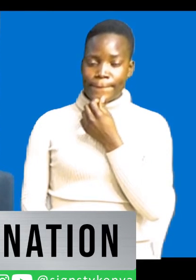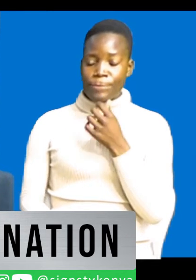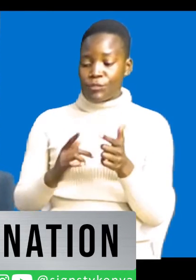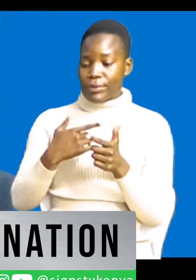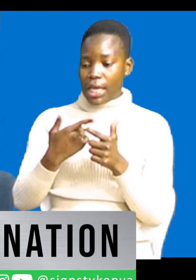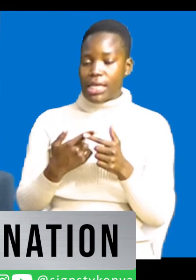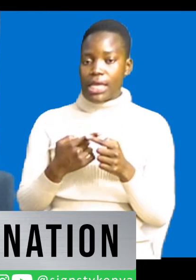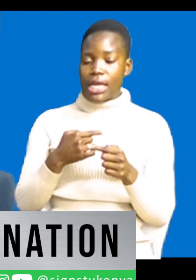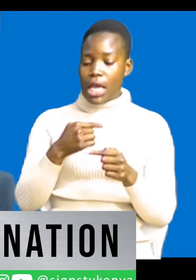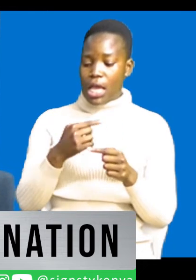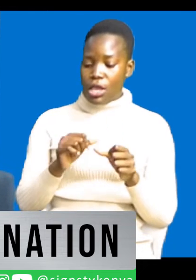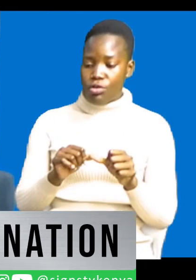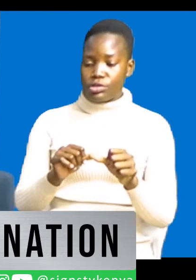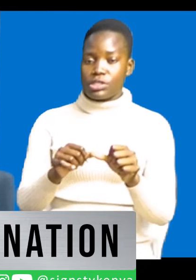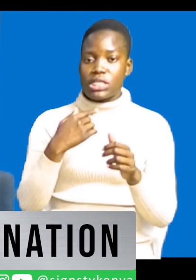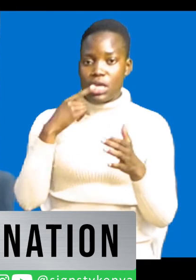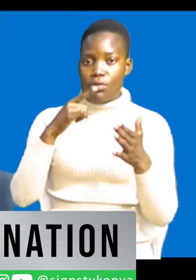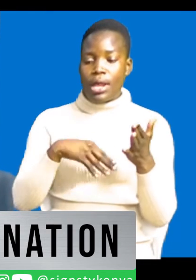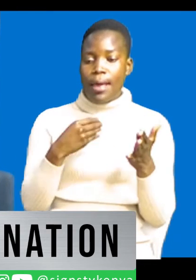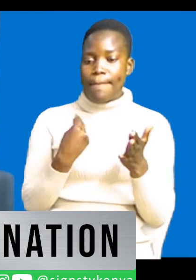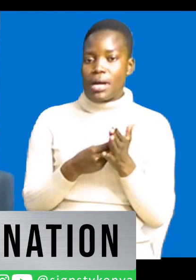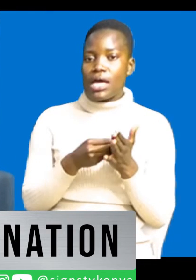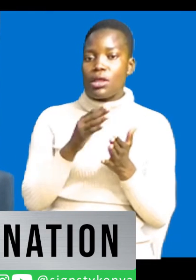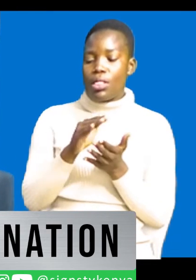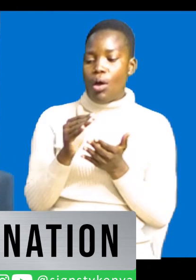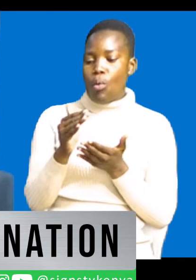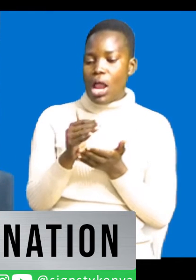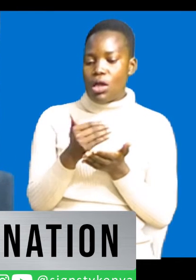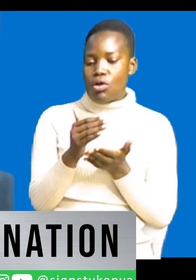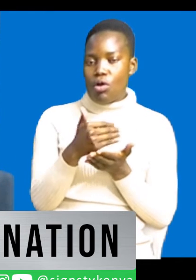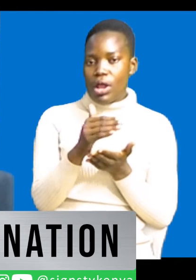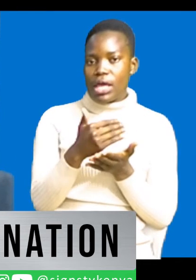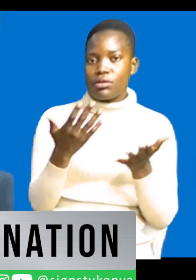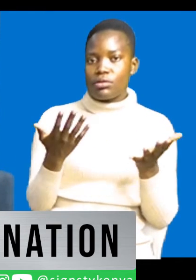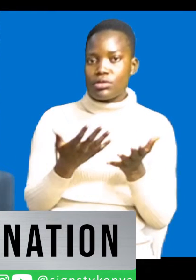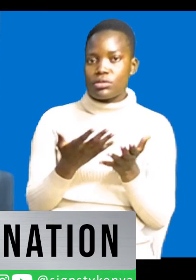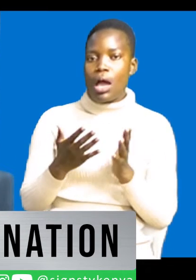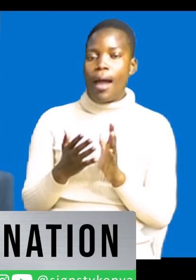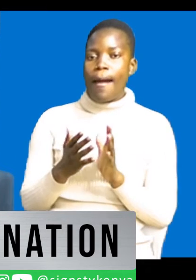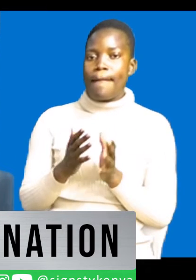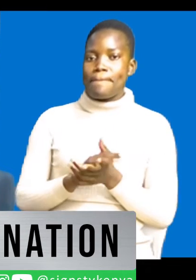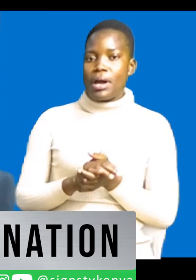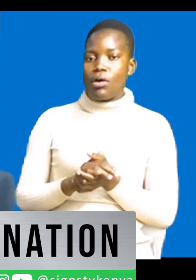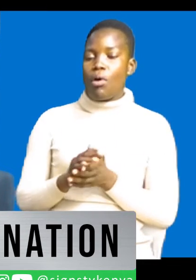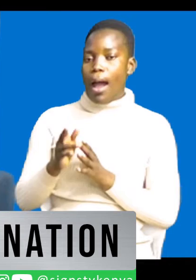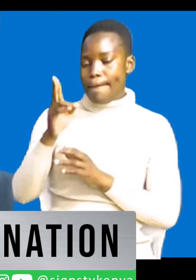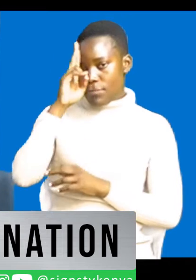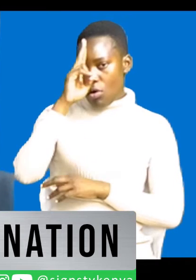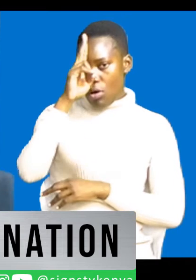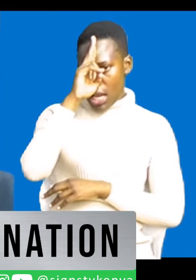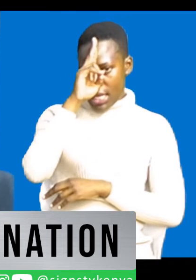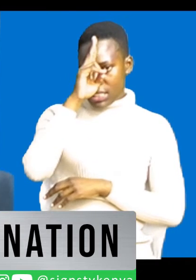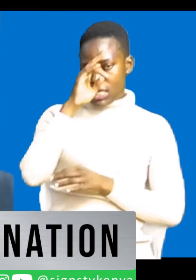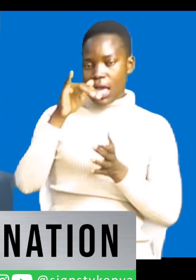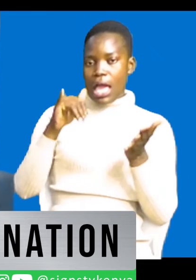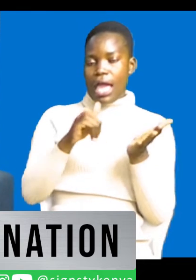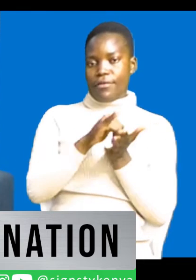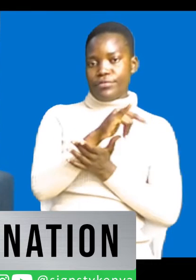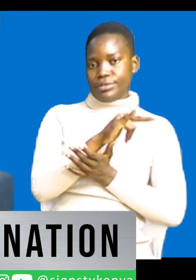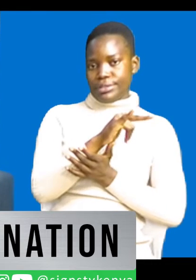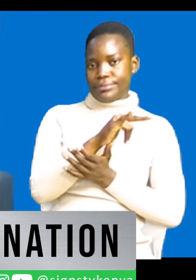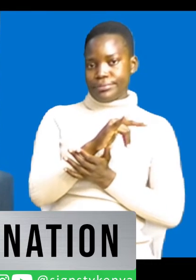he went ahead akasema penye hizo pesa zilisanyiwa was Police Air Wing Wilson Airport. Mnakumbuka story kayo? Yes.